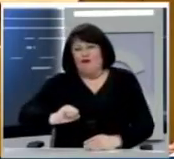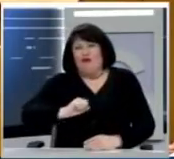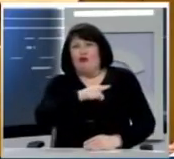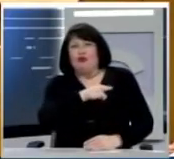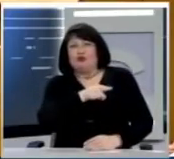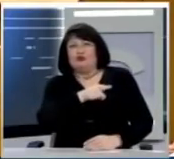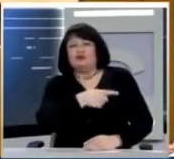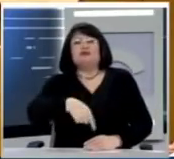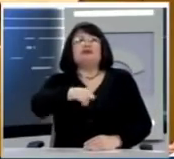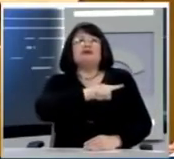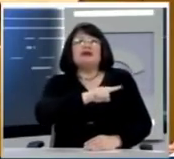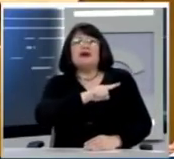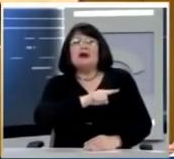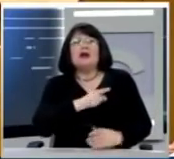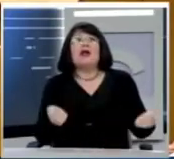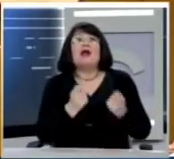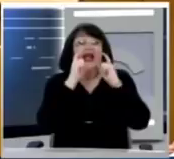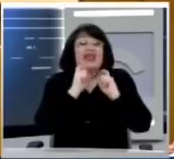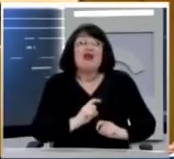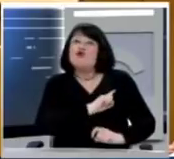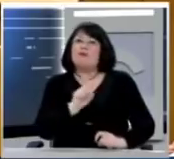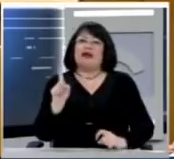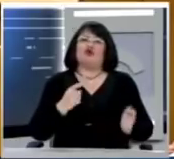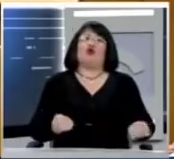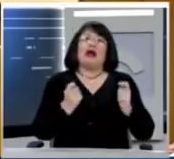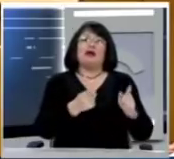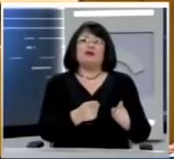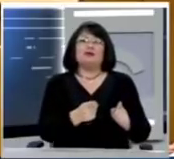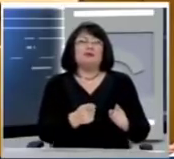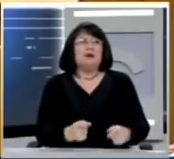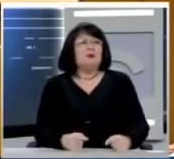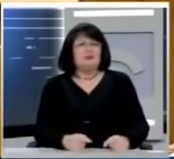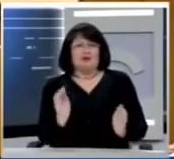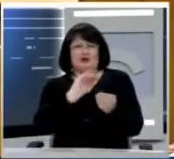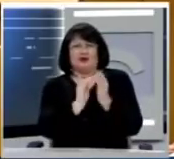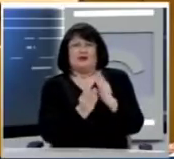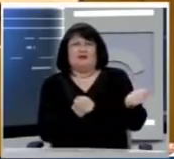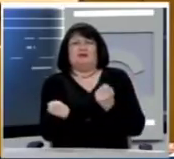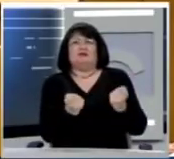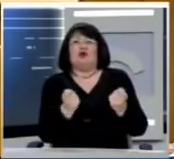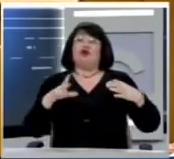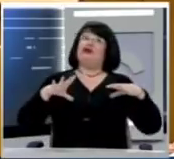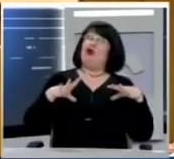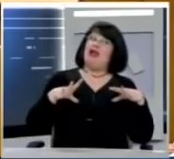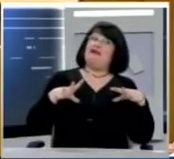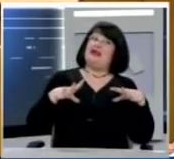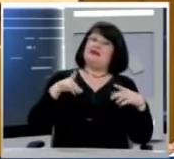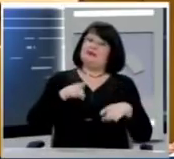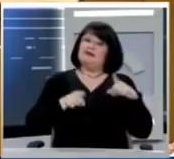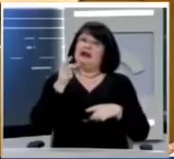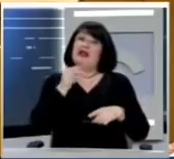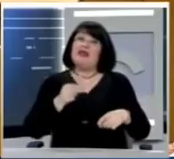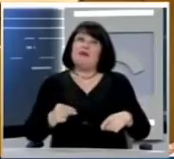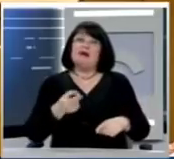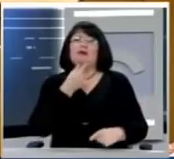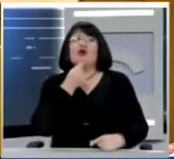προκειμένου να μην πράξουν το καθήκον τους, δεν θα είχαν κάνει σκεύωρια à la carte, αλλά θα έπρεπαν